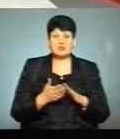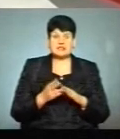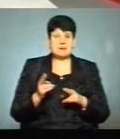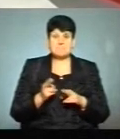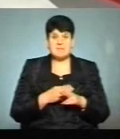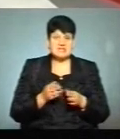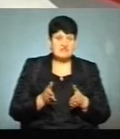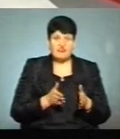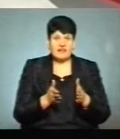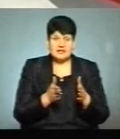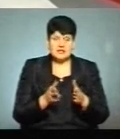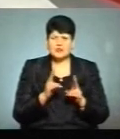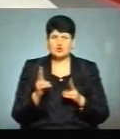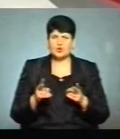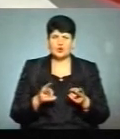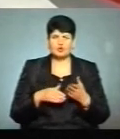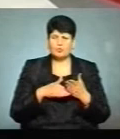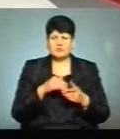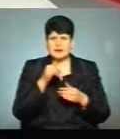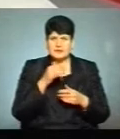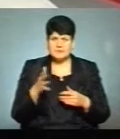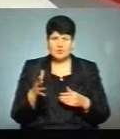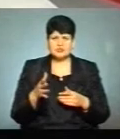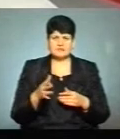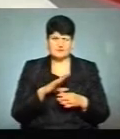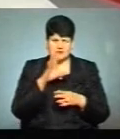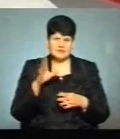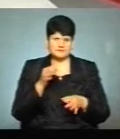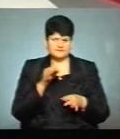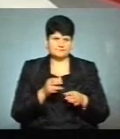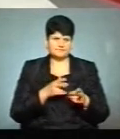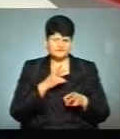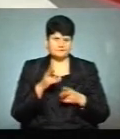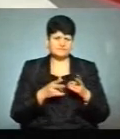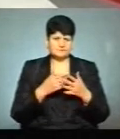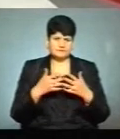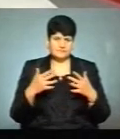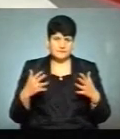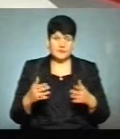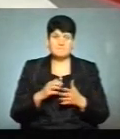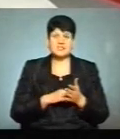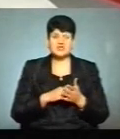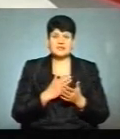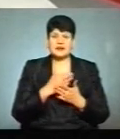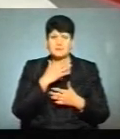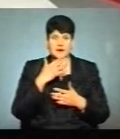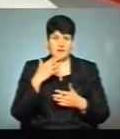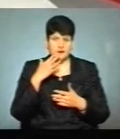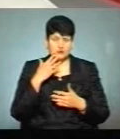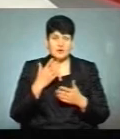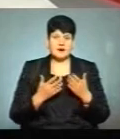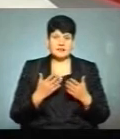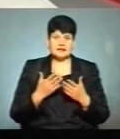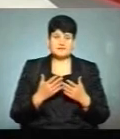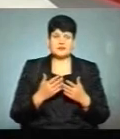безвихідній, і ніхто їй не може допомогти. Через загальний осуд, Тобто причин є багато, але